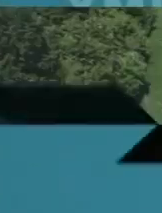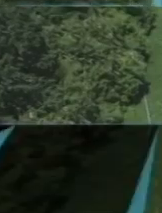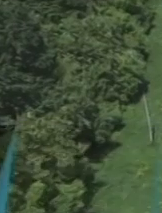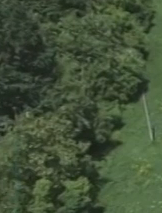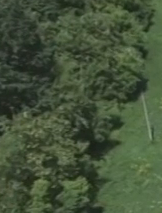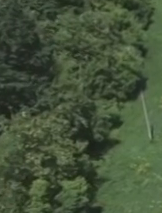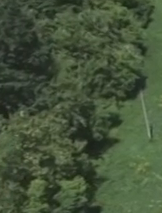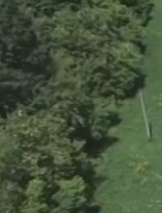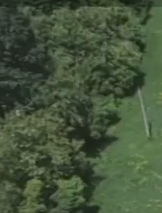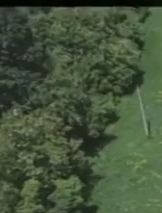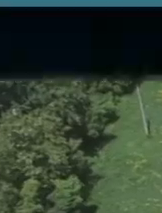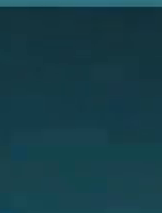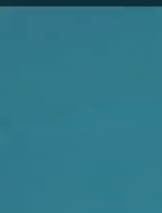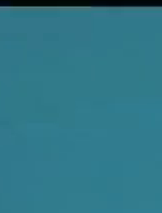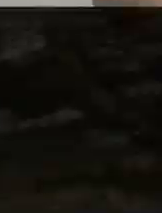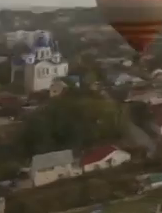Дякую.